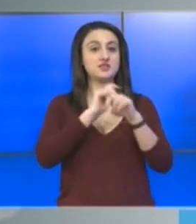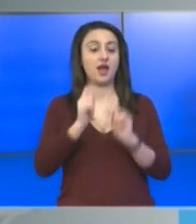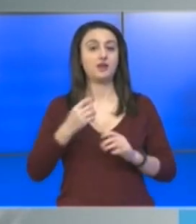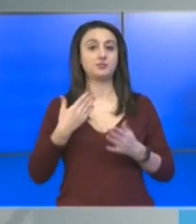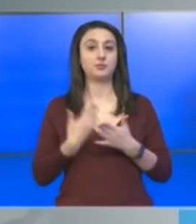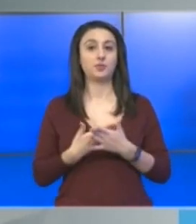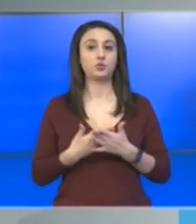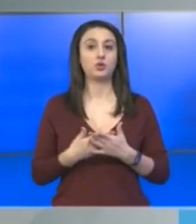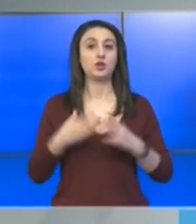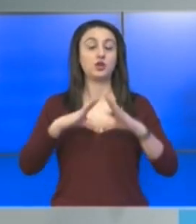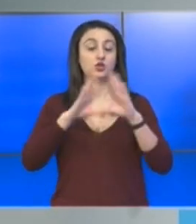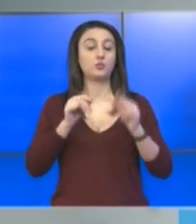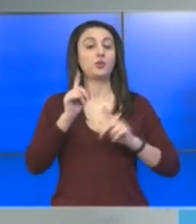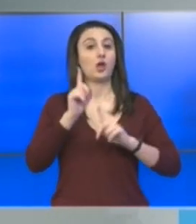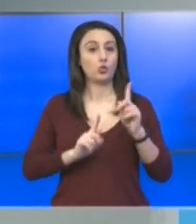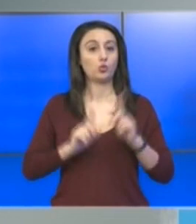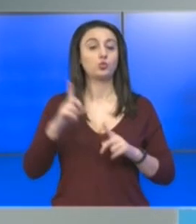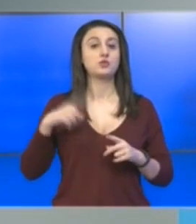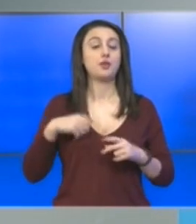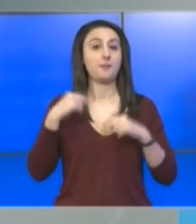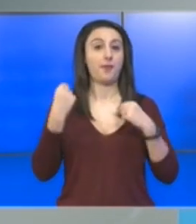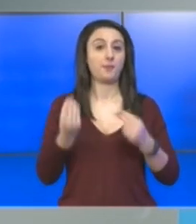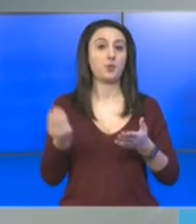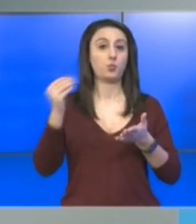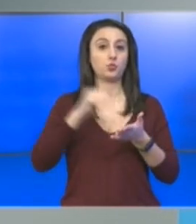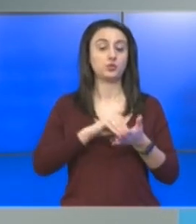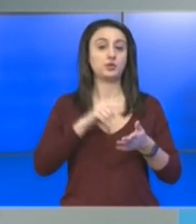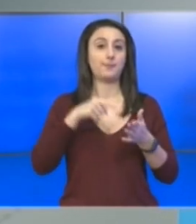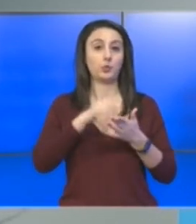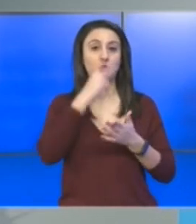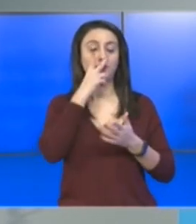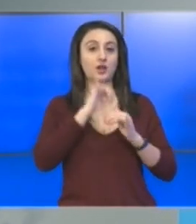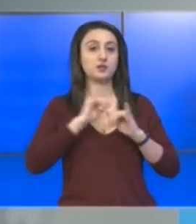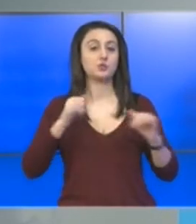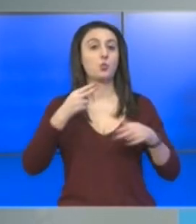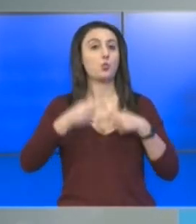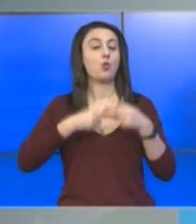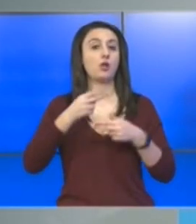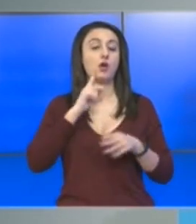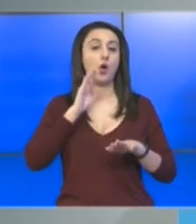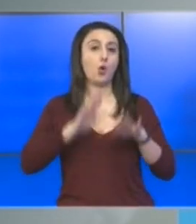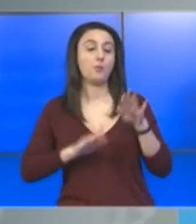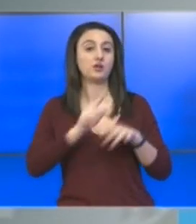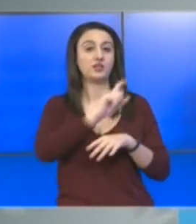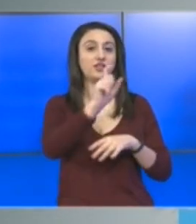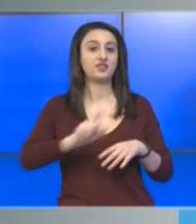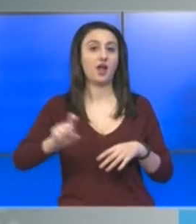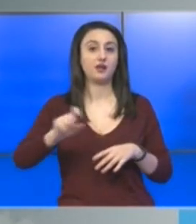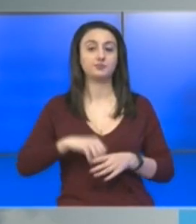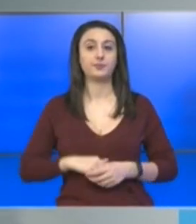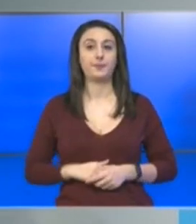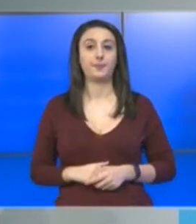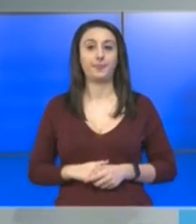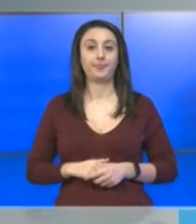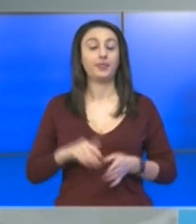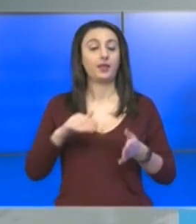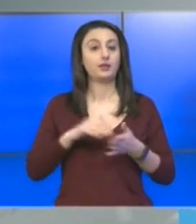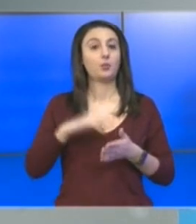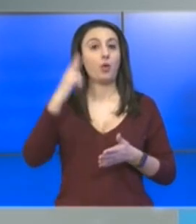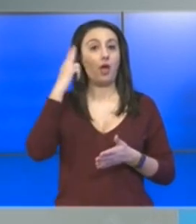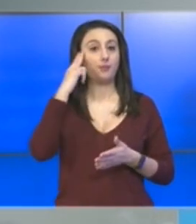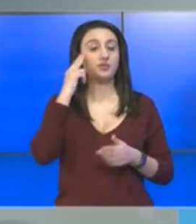că România totuși este mult mai bine plasată din punct de vedere a răspândirii coronavirusului în comparație cu peninsula italică. Și trebuie să